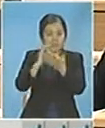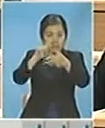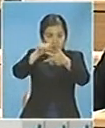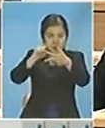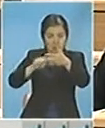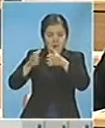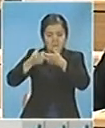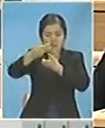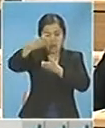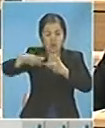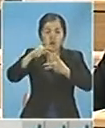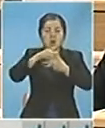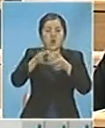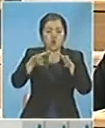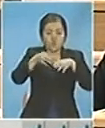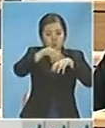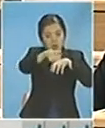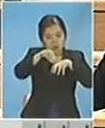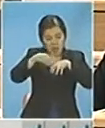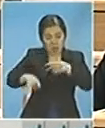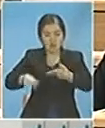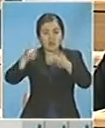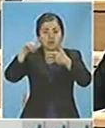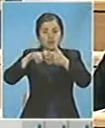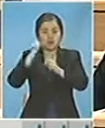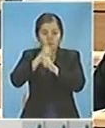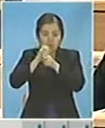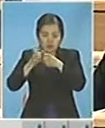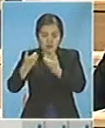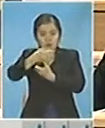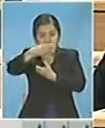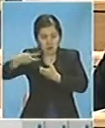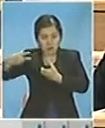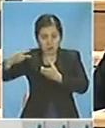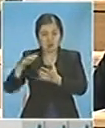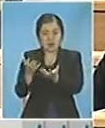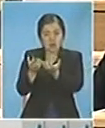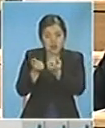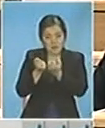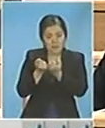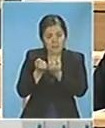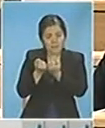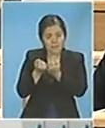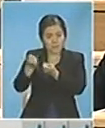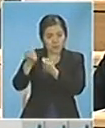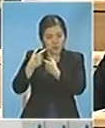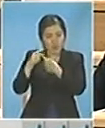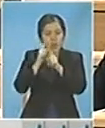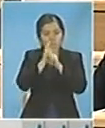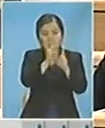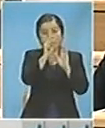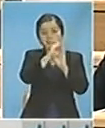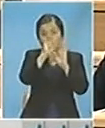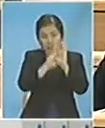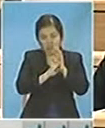ะคะภาคีสมาชิกและราชบัณฑิตได้รับอุปการะตามระเบียบราชบัณฑิต